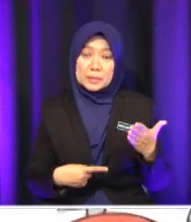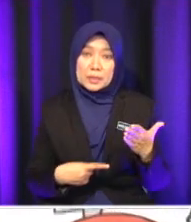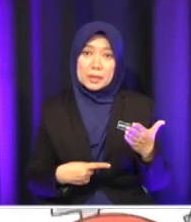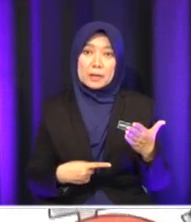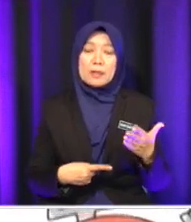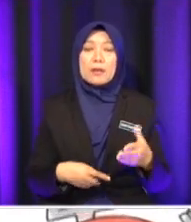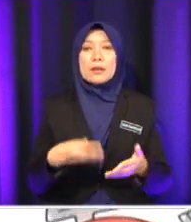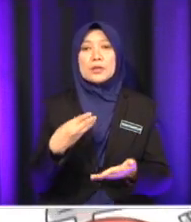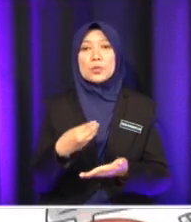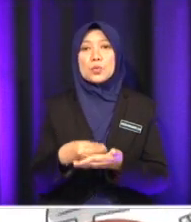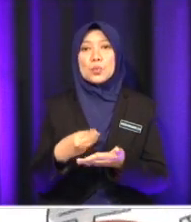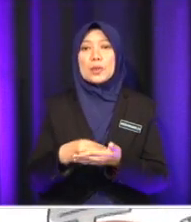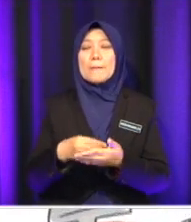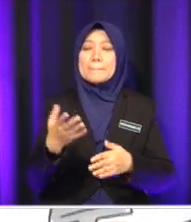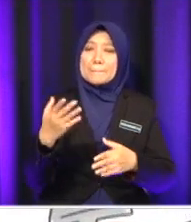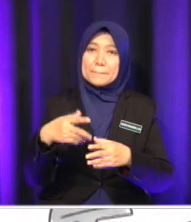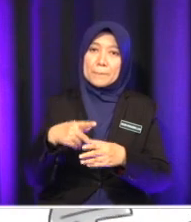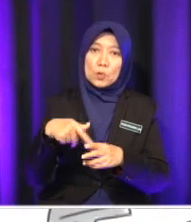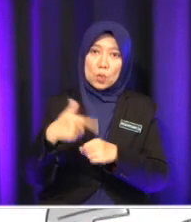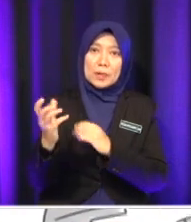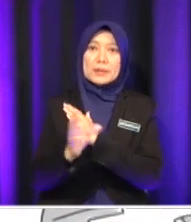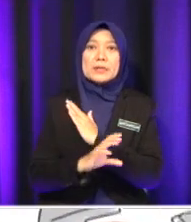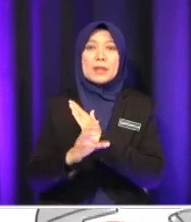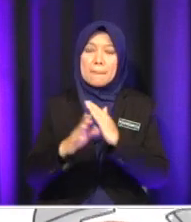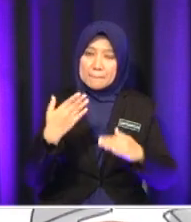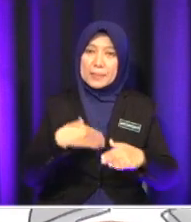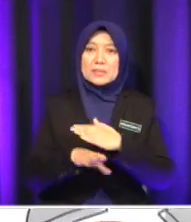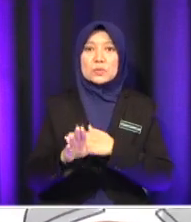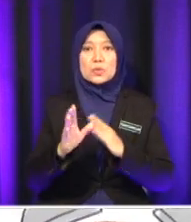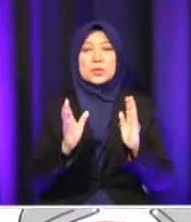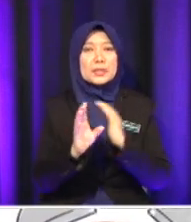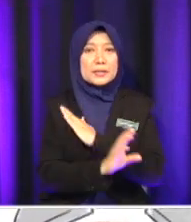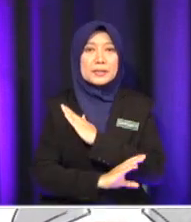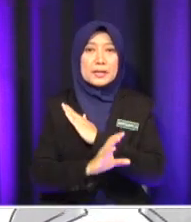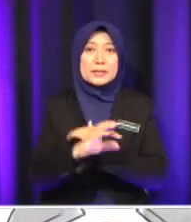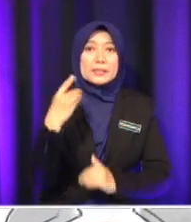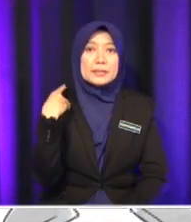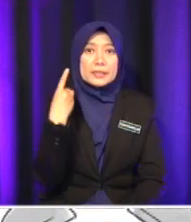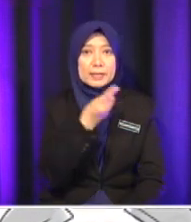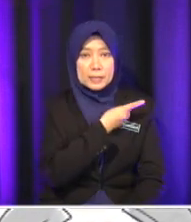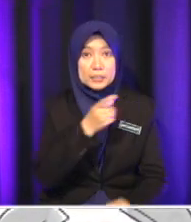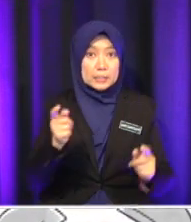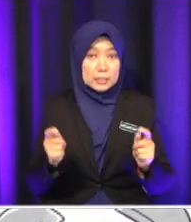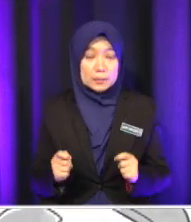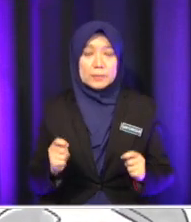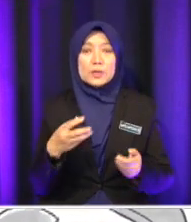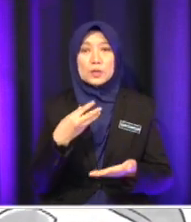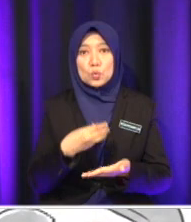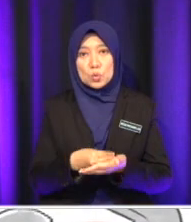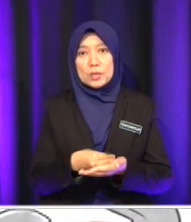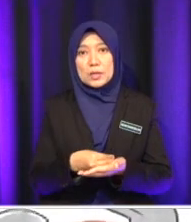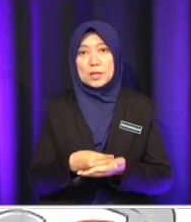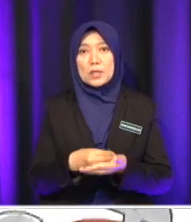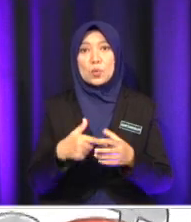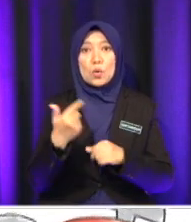masuk mata uang asing ke negara kita dimana berlaku penerimaan keuangan ya jawabannya